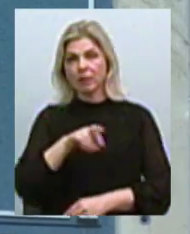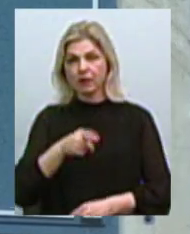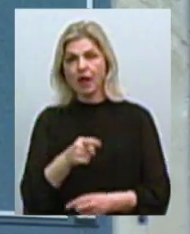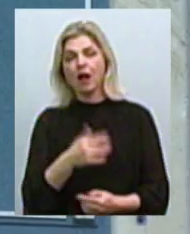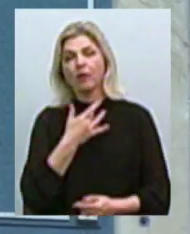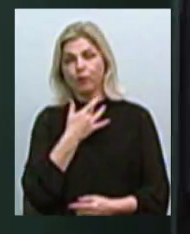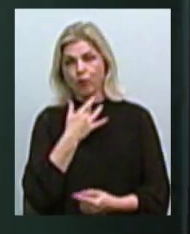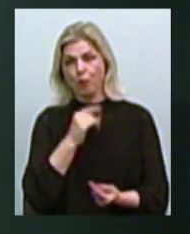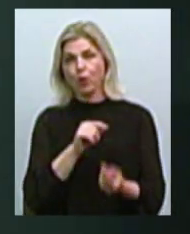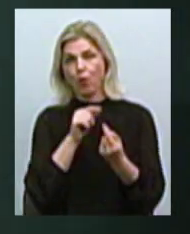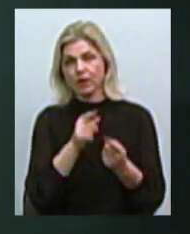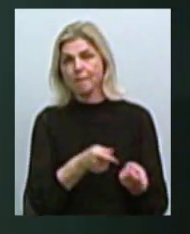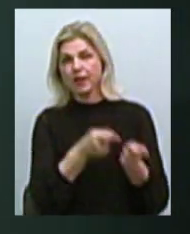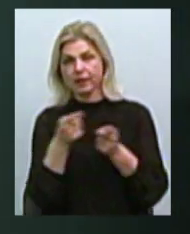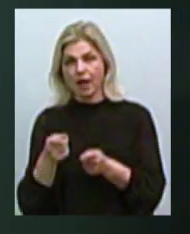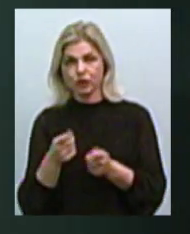закладу.